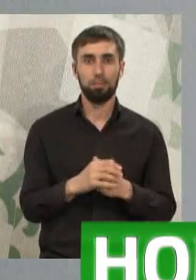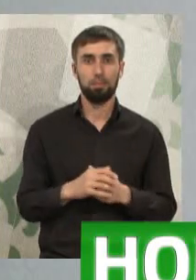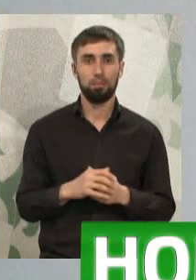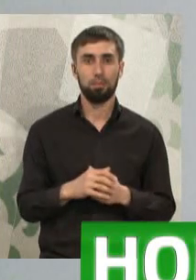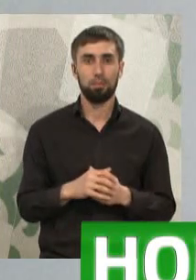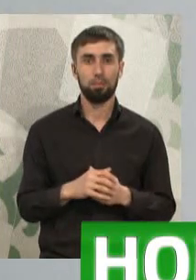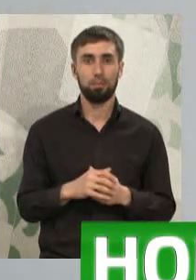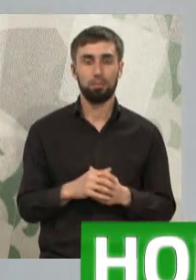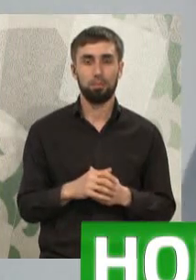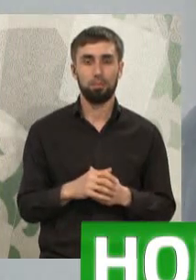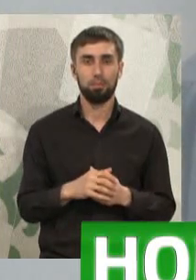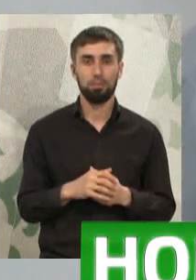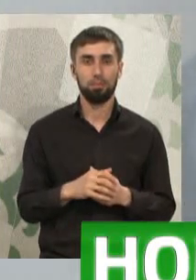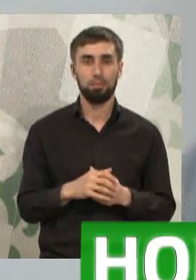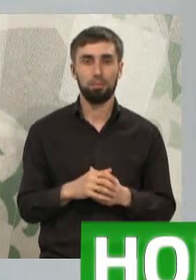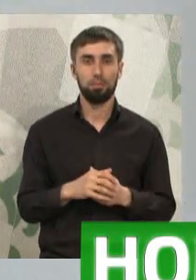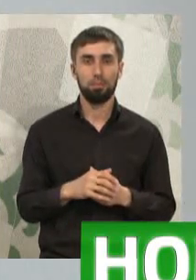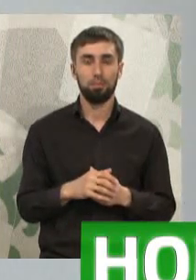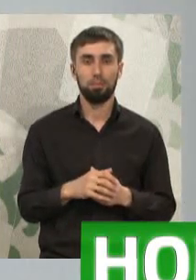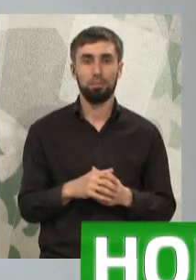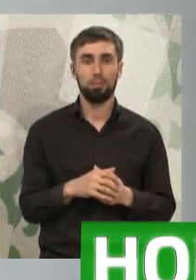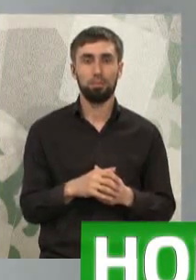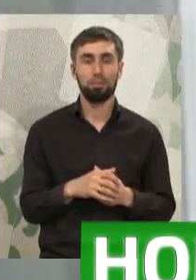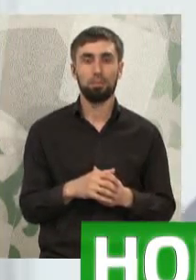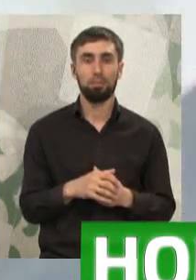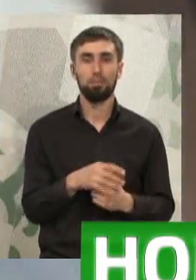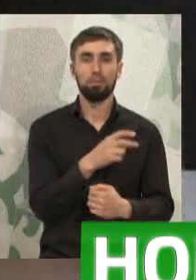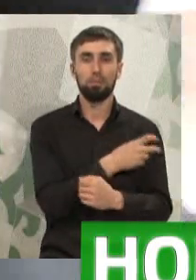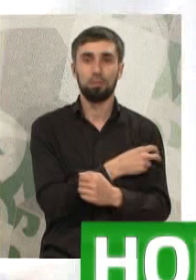Оператор начинается с вешалки, а скорая помощь диспетчерская.